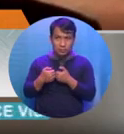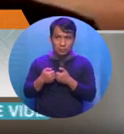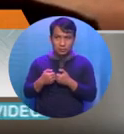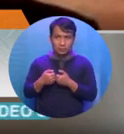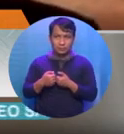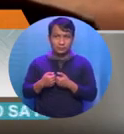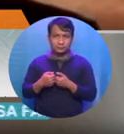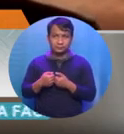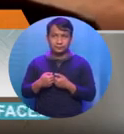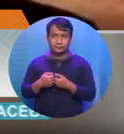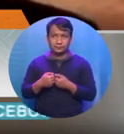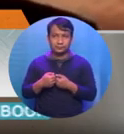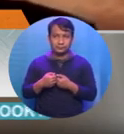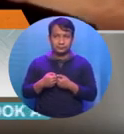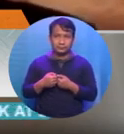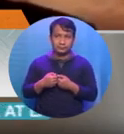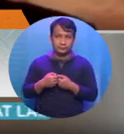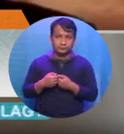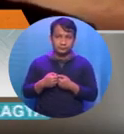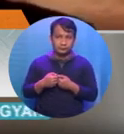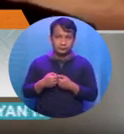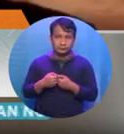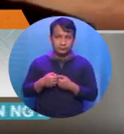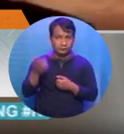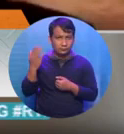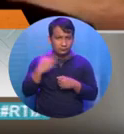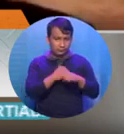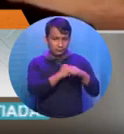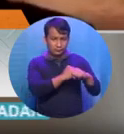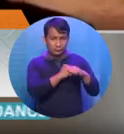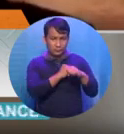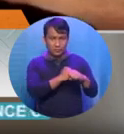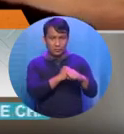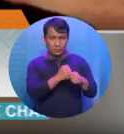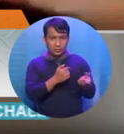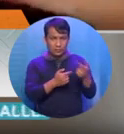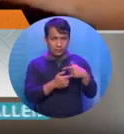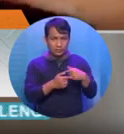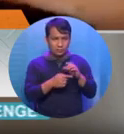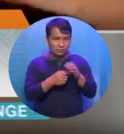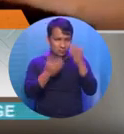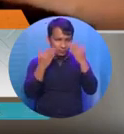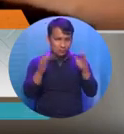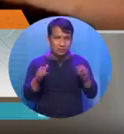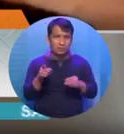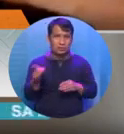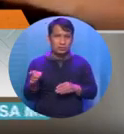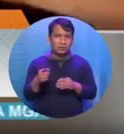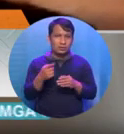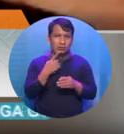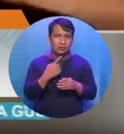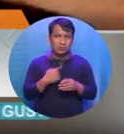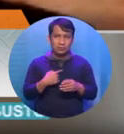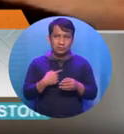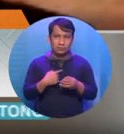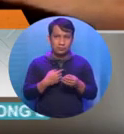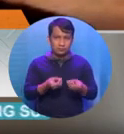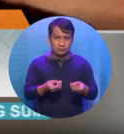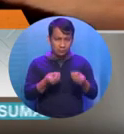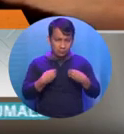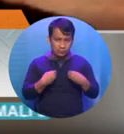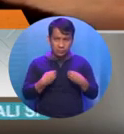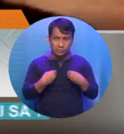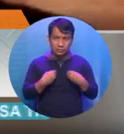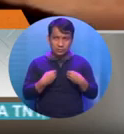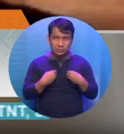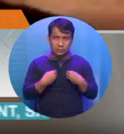Actually po, nung naliligaw pa lang po siya tapos hindi ko din po alam bakit niya po binigay po lahat kasi hindi ko